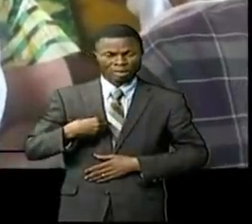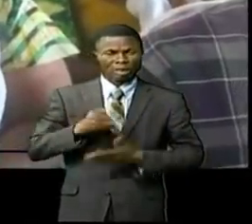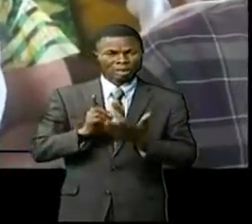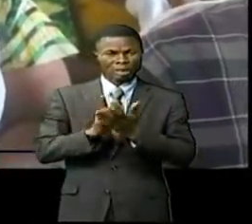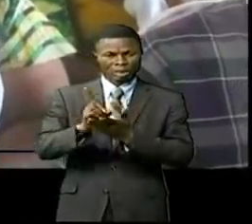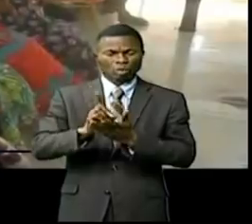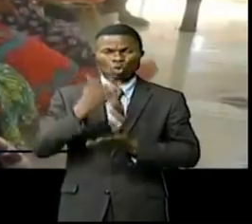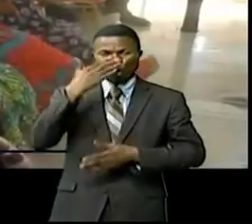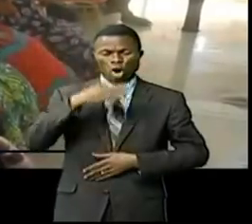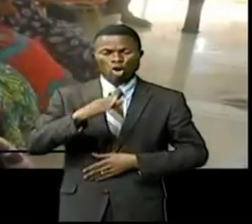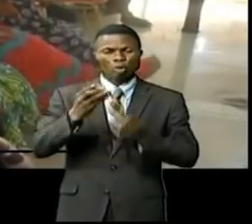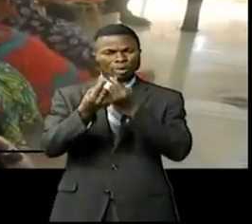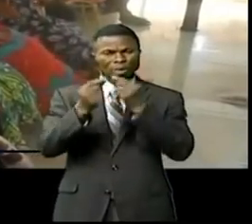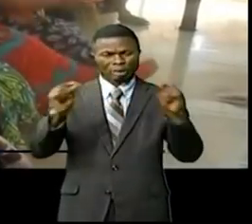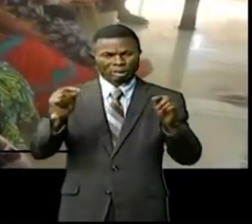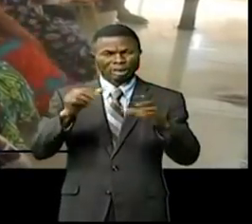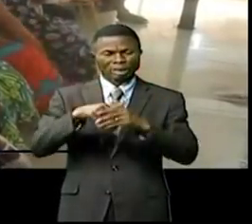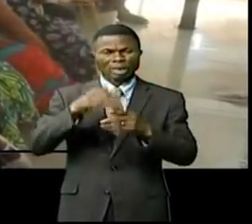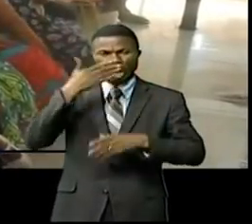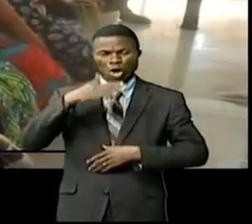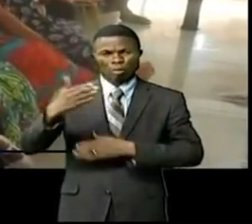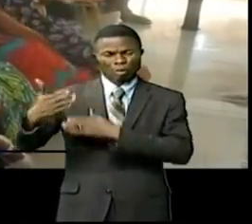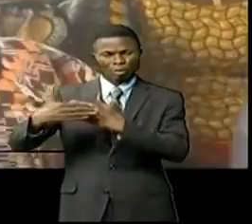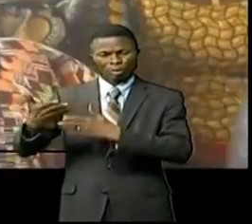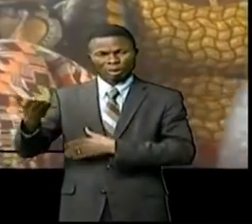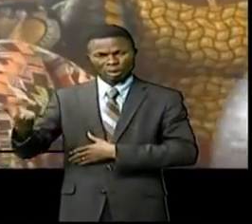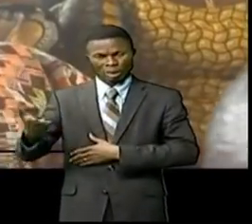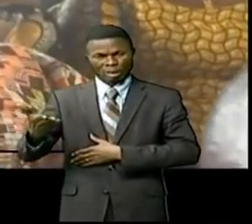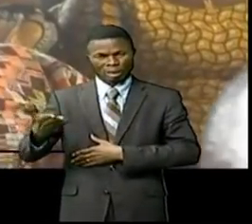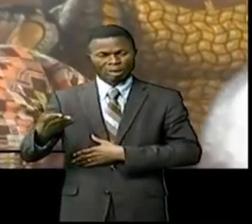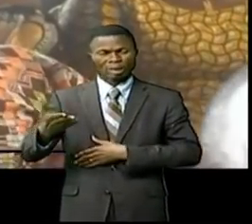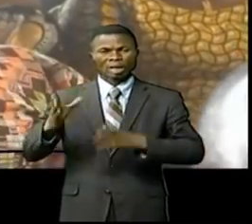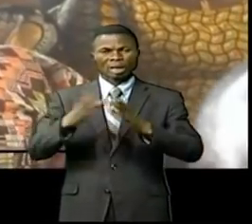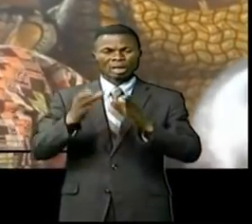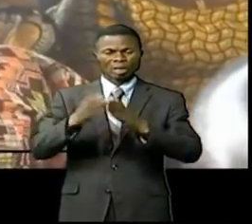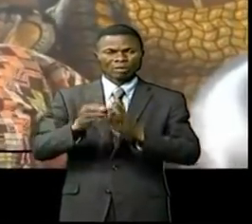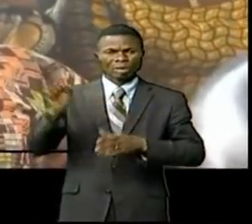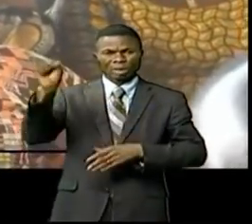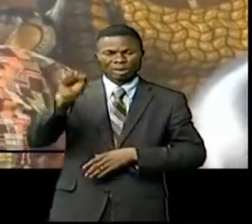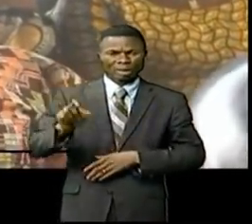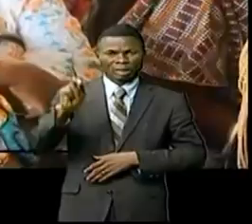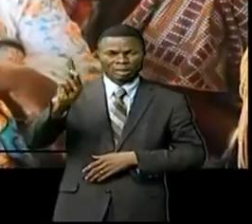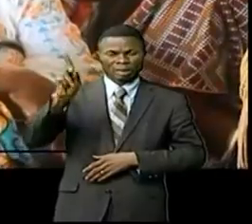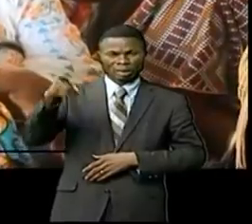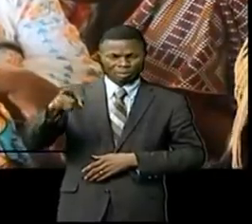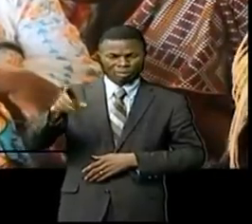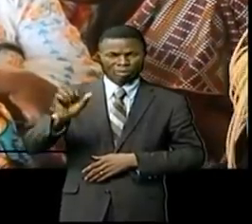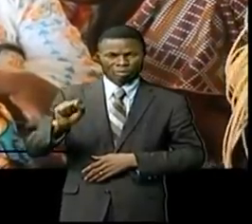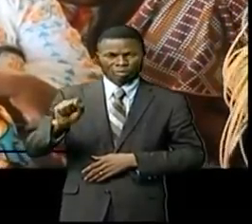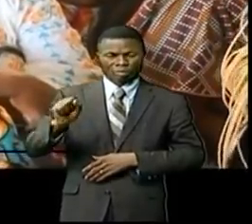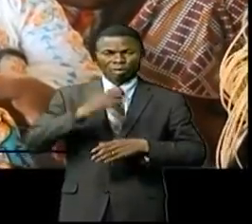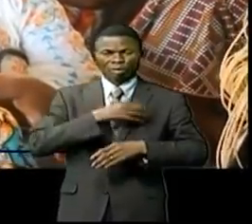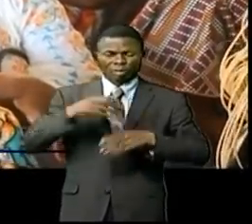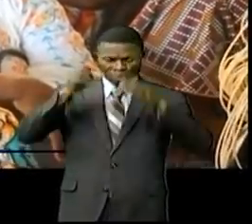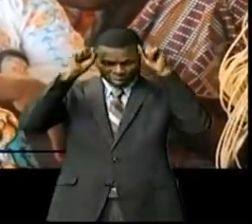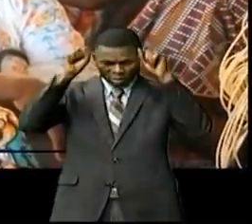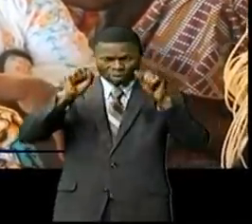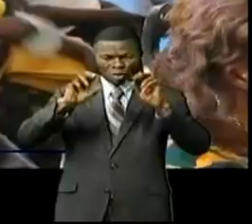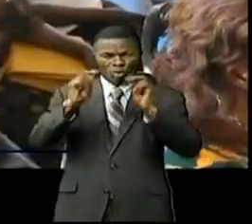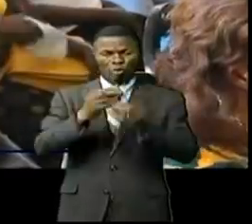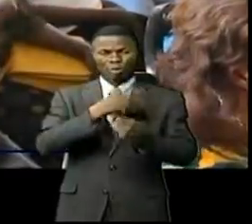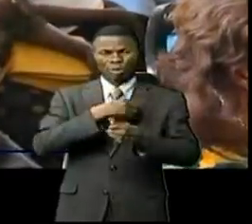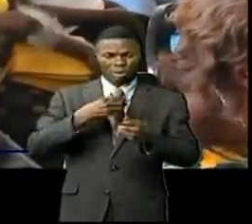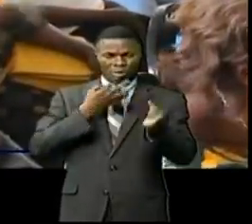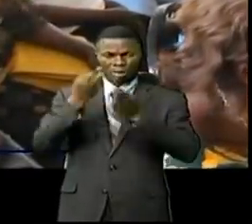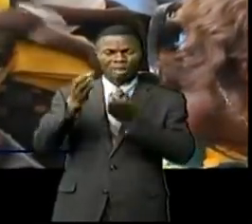soins de santé gratuits auprès des hôpitaux partenaires en accord avec le SDP à Lâché. La présidente de la Ligue des femmes,